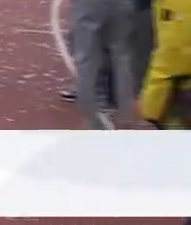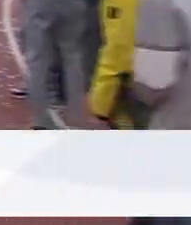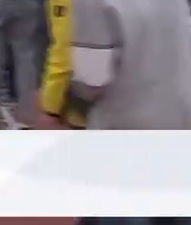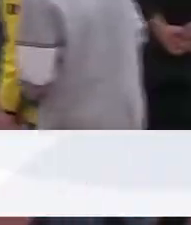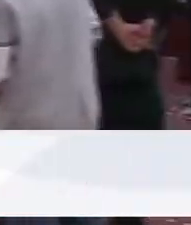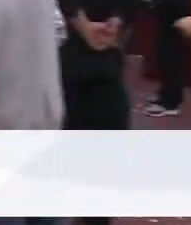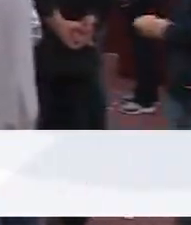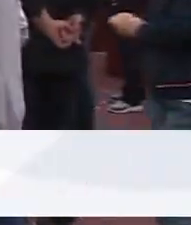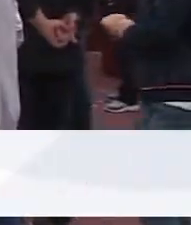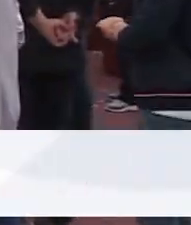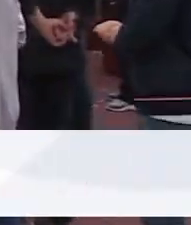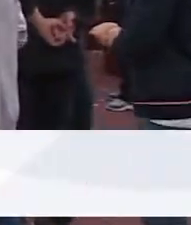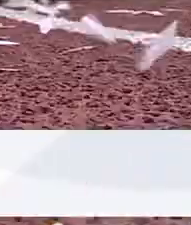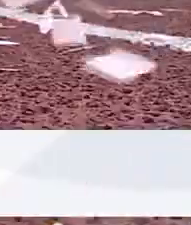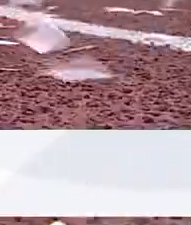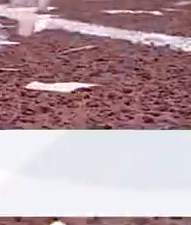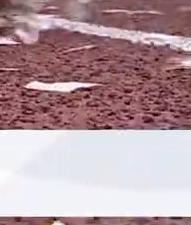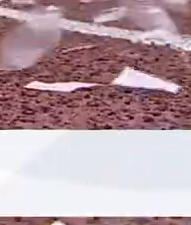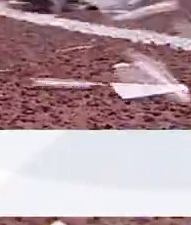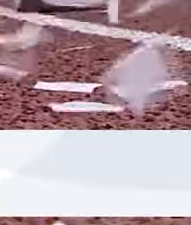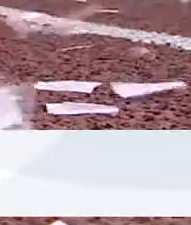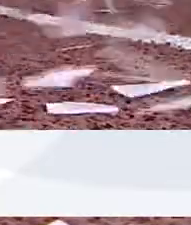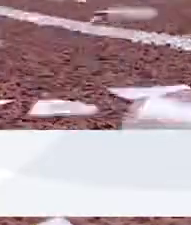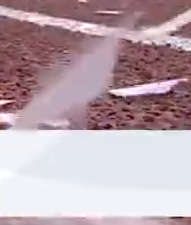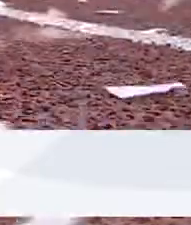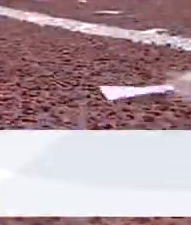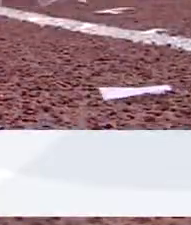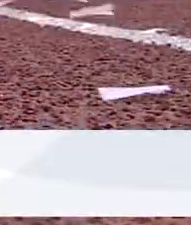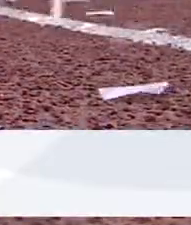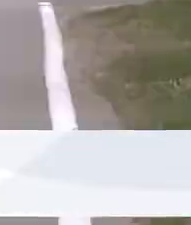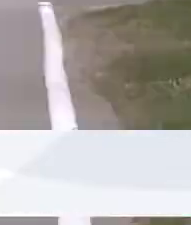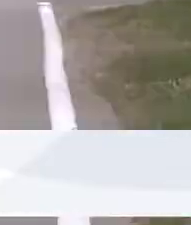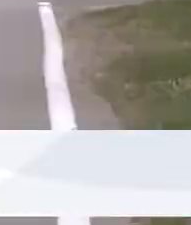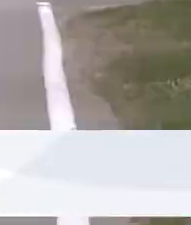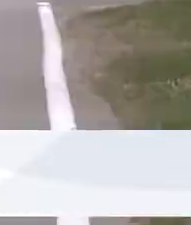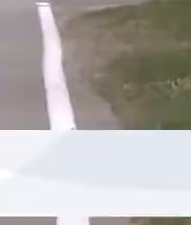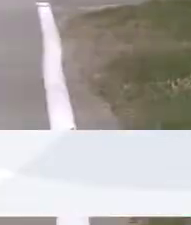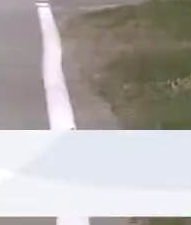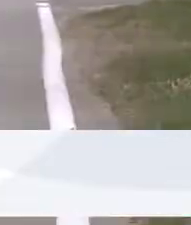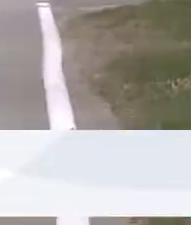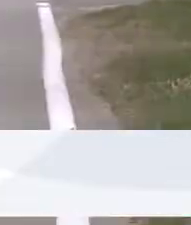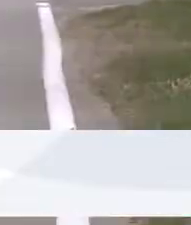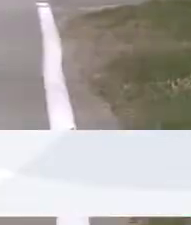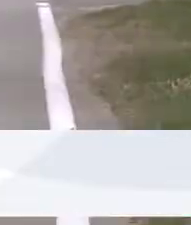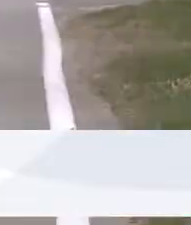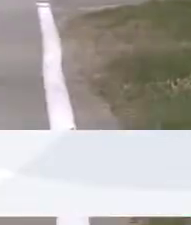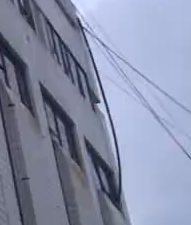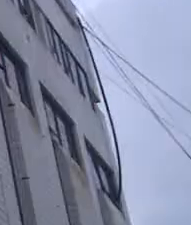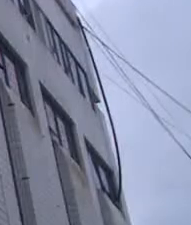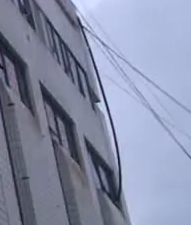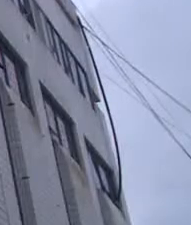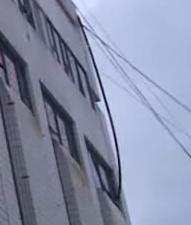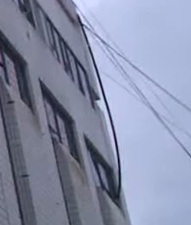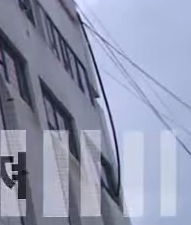경남 합천벚꽃 마라톤 대회본부는 제19회 합천벚꽃 마라톤 대회를 취소한다고 밝혔습니다.